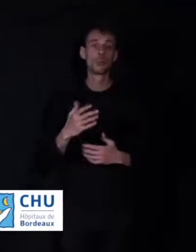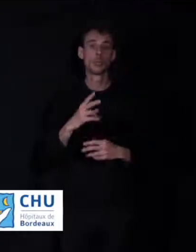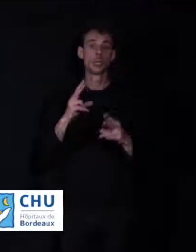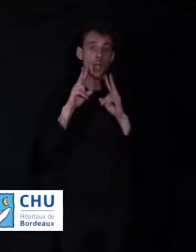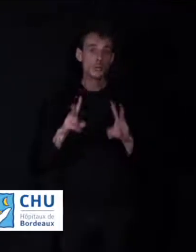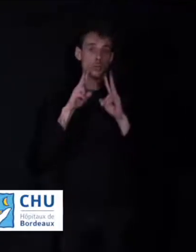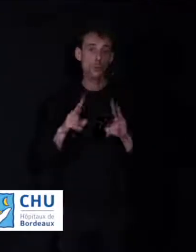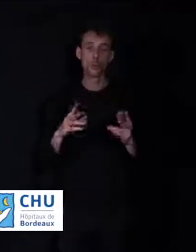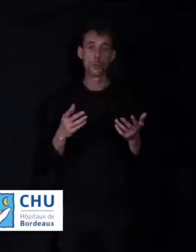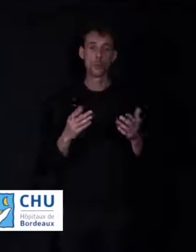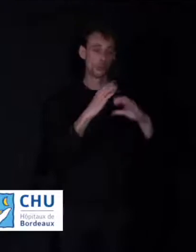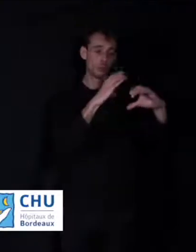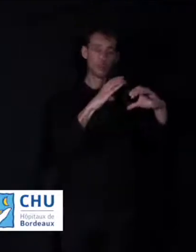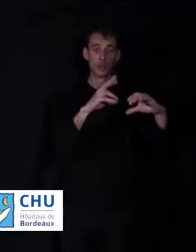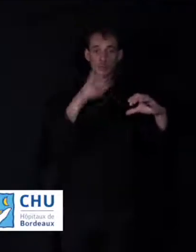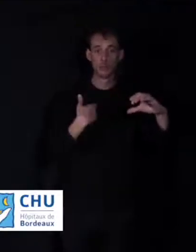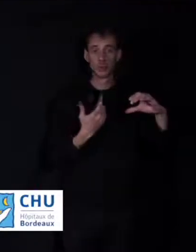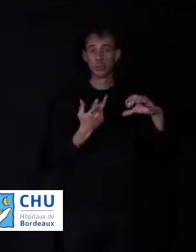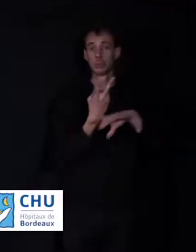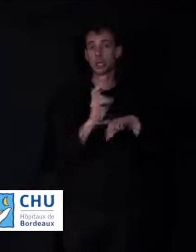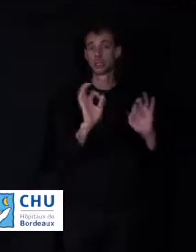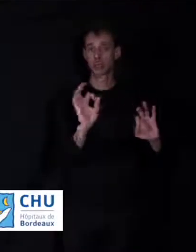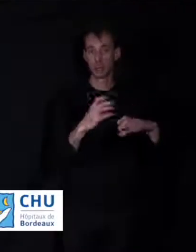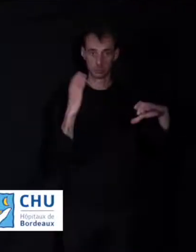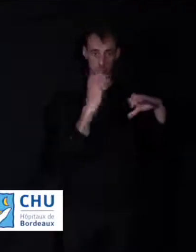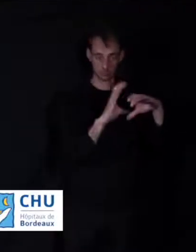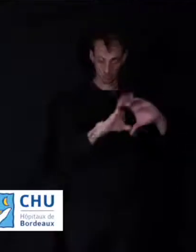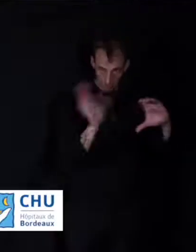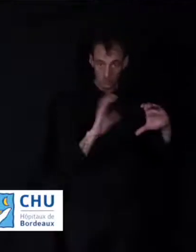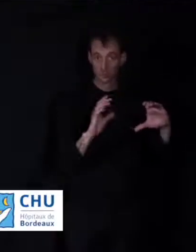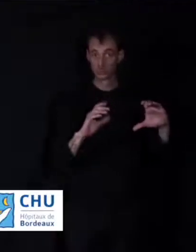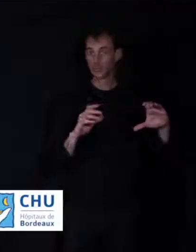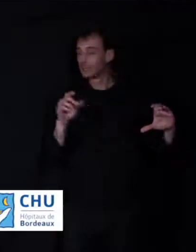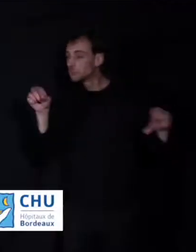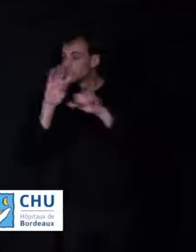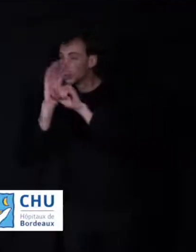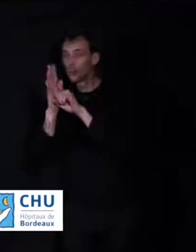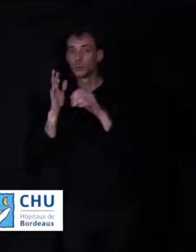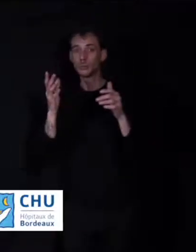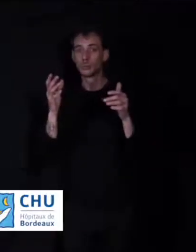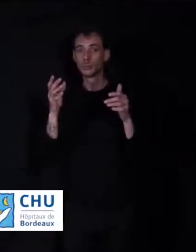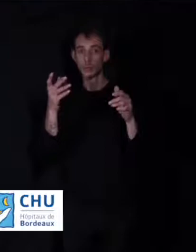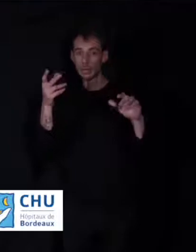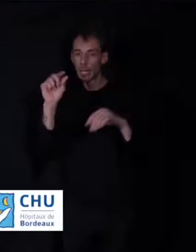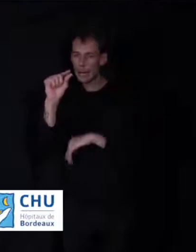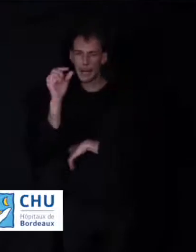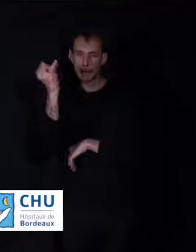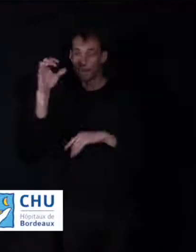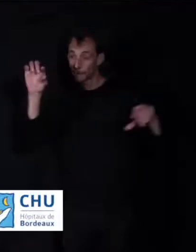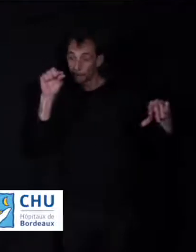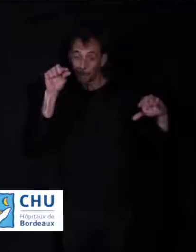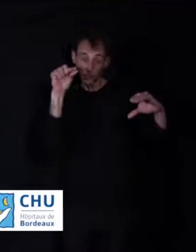fait bénin, et qui sert de vecteur pour introduire dans le corps une fraction du virus Covid. Et